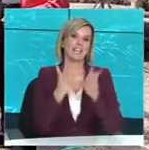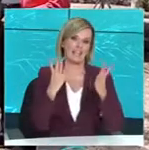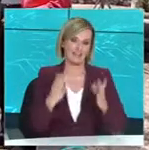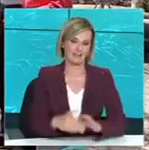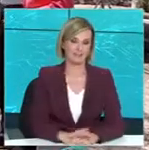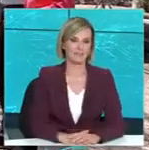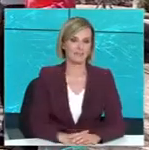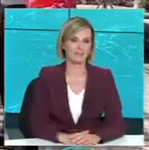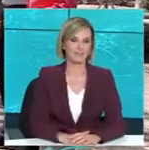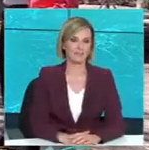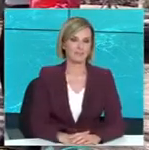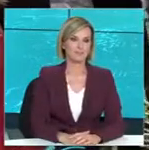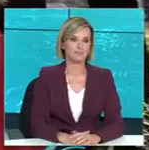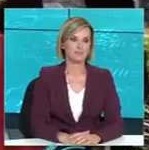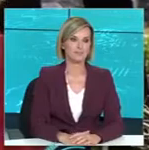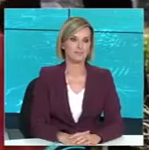Επίσης,